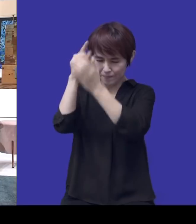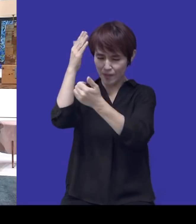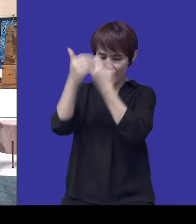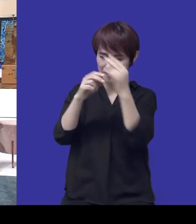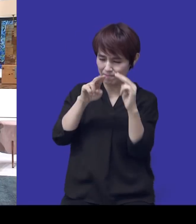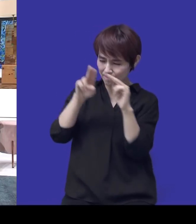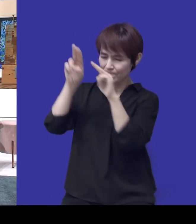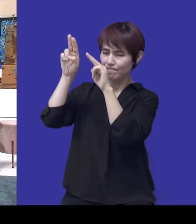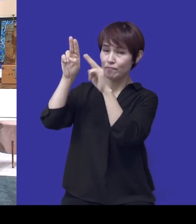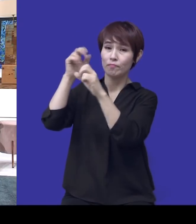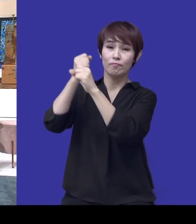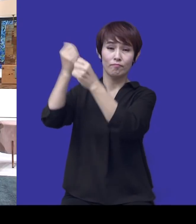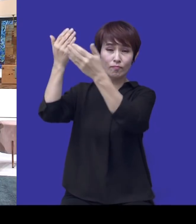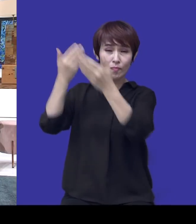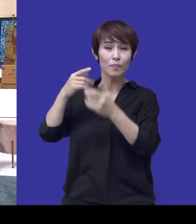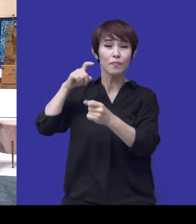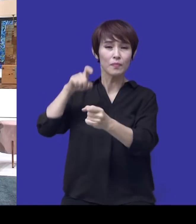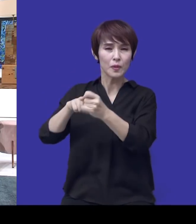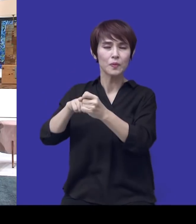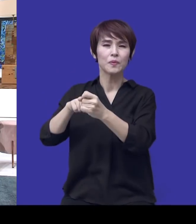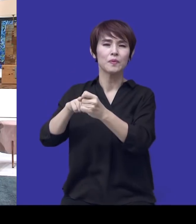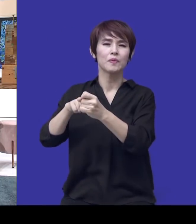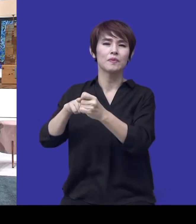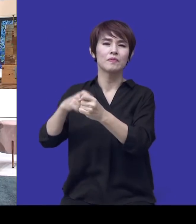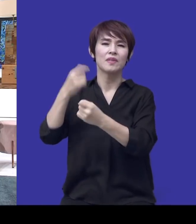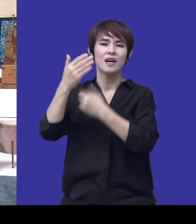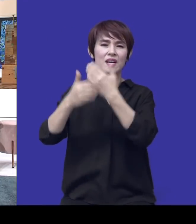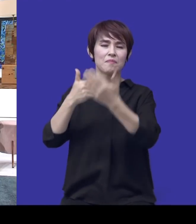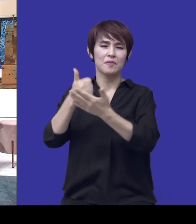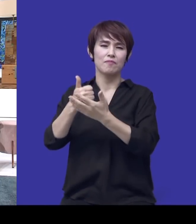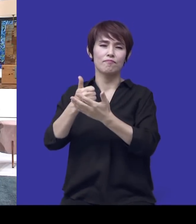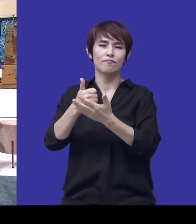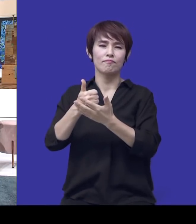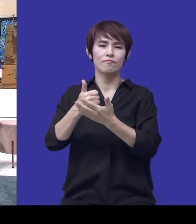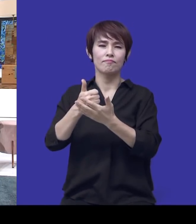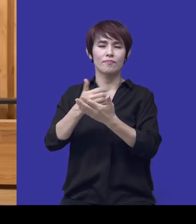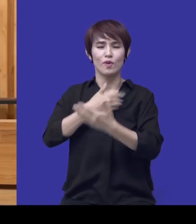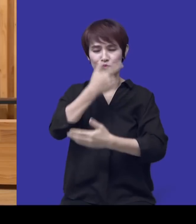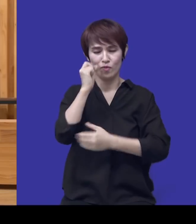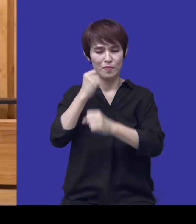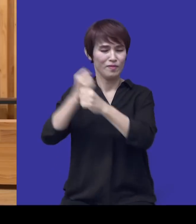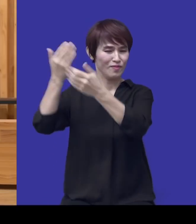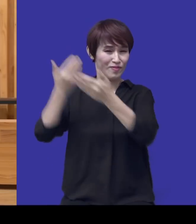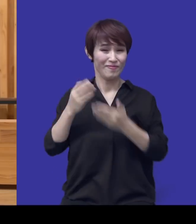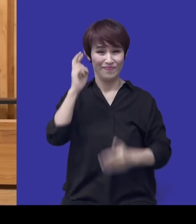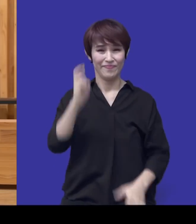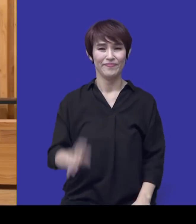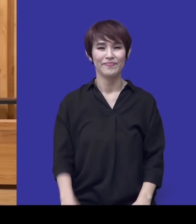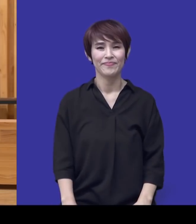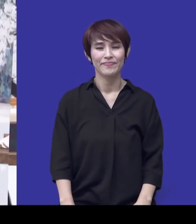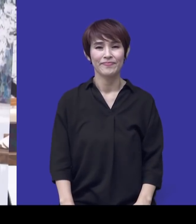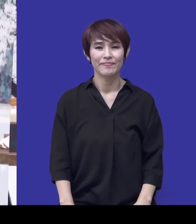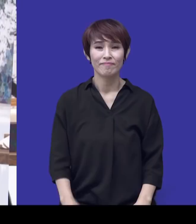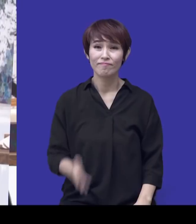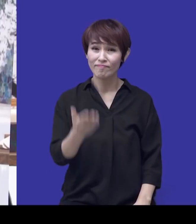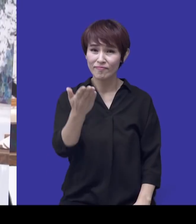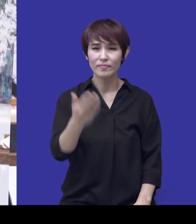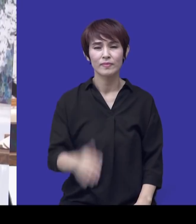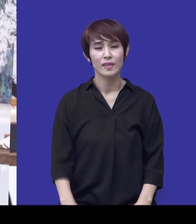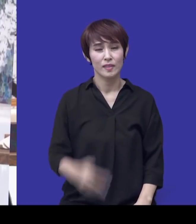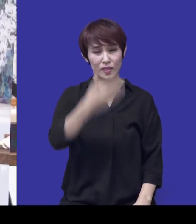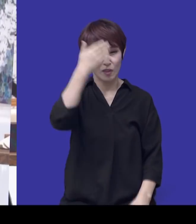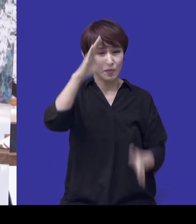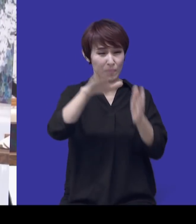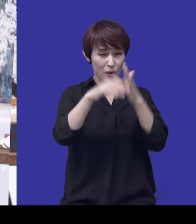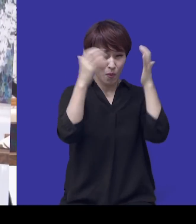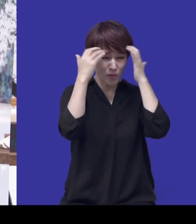그런 브레이크로 컴플렉스를 사용하시는 게 아닌가 하는 생각이 들었습니다. 그래요, 맞습니다. 우리 박연 목사님. 실제로 뭐 젊어서 고생은 사서도